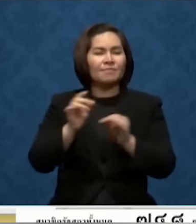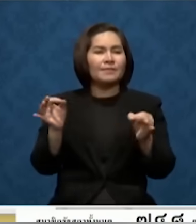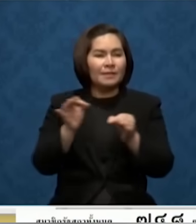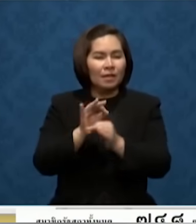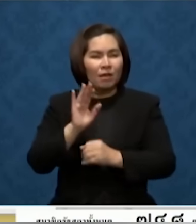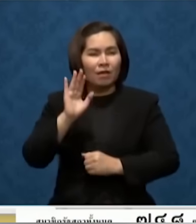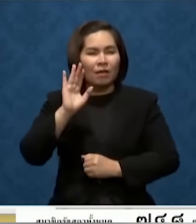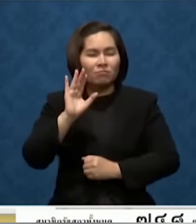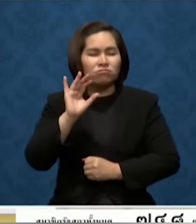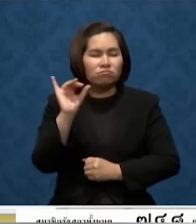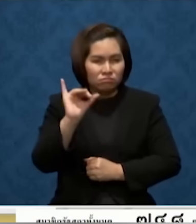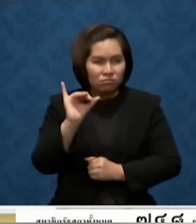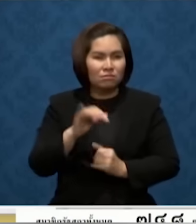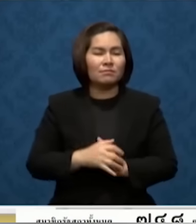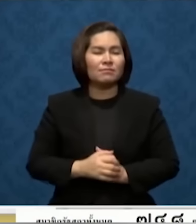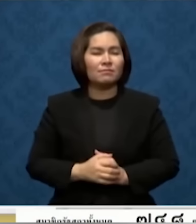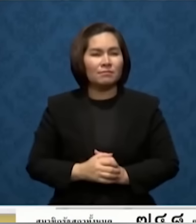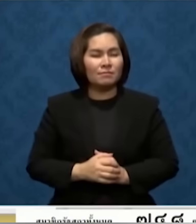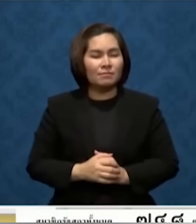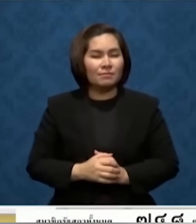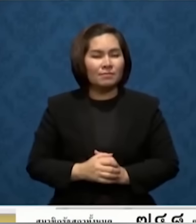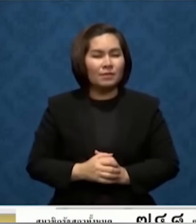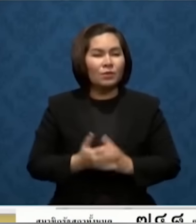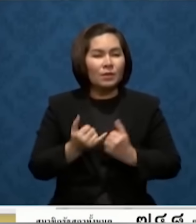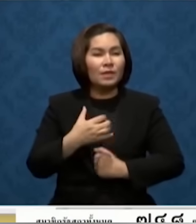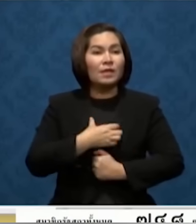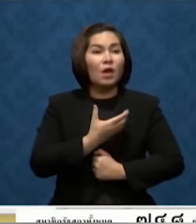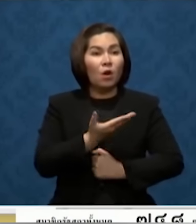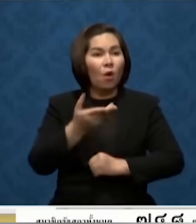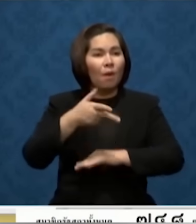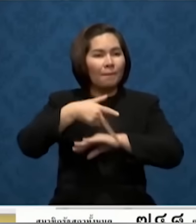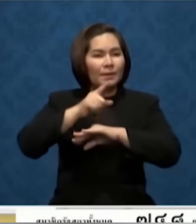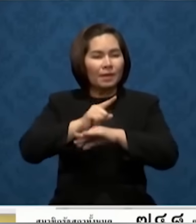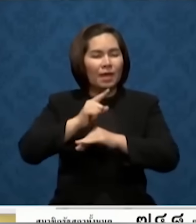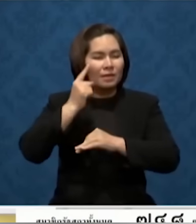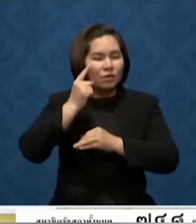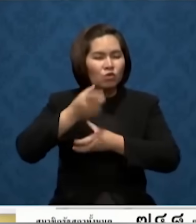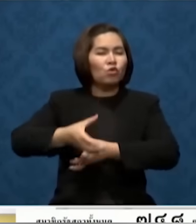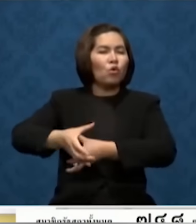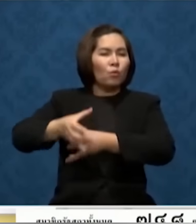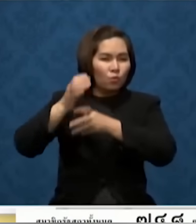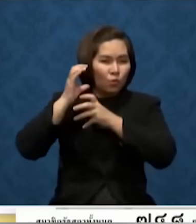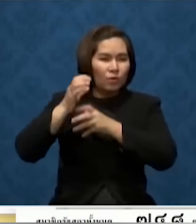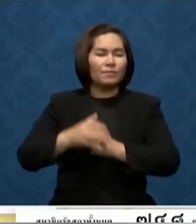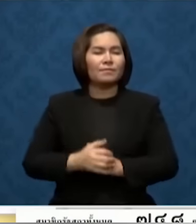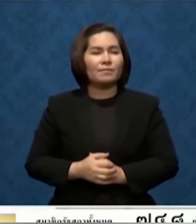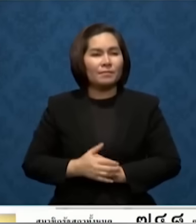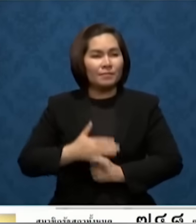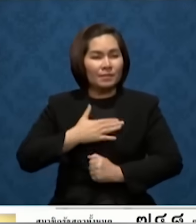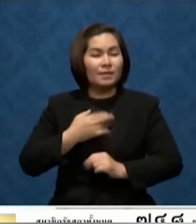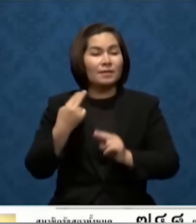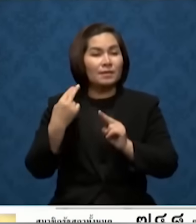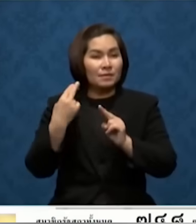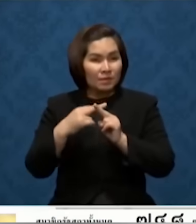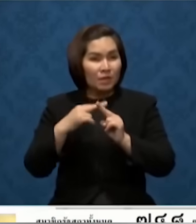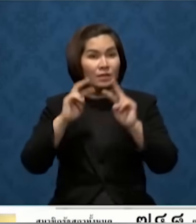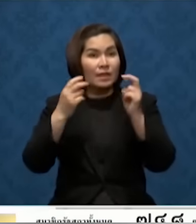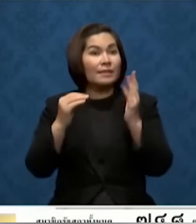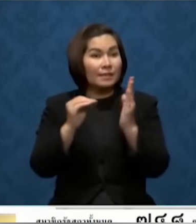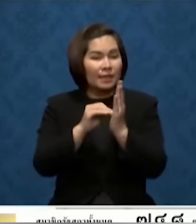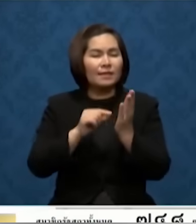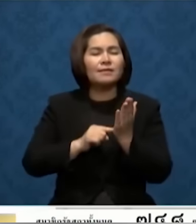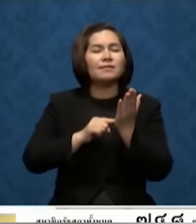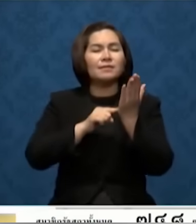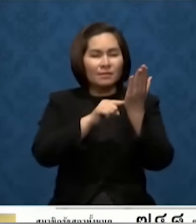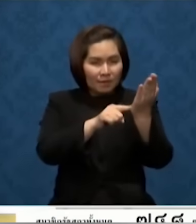ก็จะขอนะครับให้ท่านประธานได้ทบทวนครับว่าผมเองเนี่ยเป็นผู้ที่เสนอให้มียั